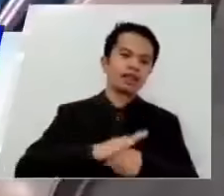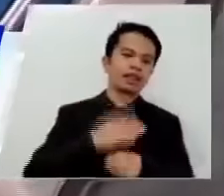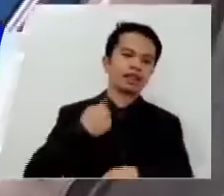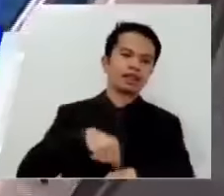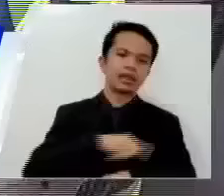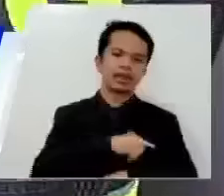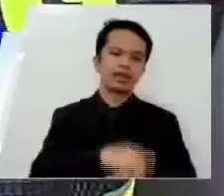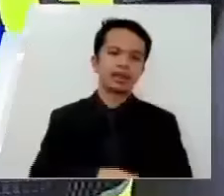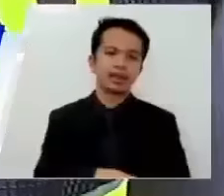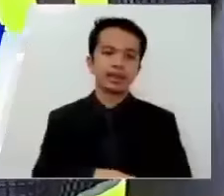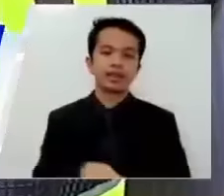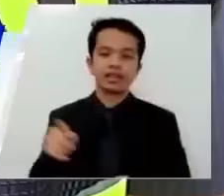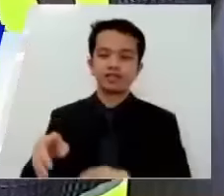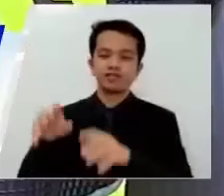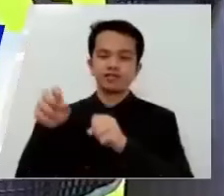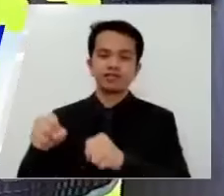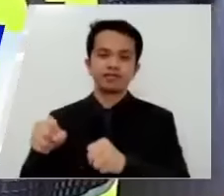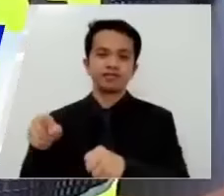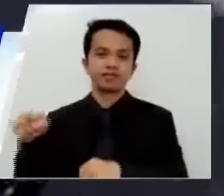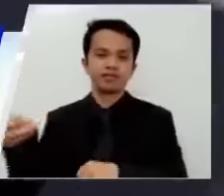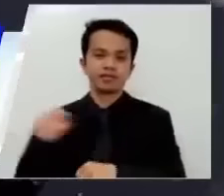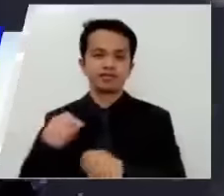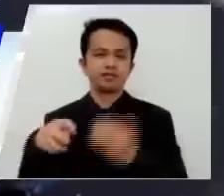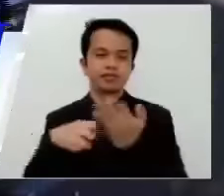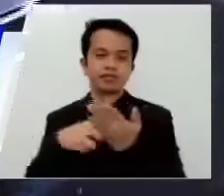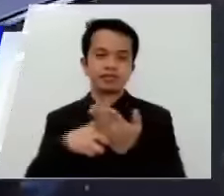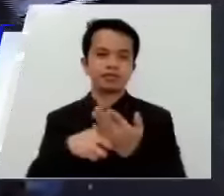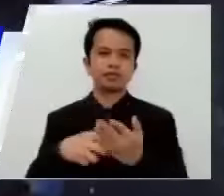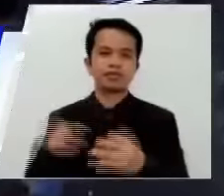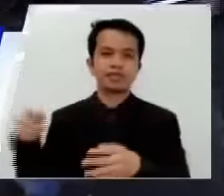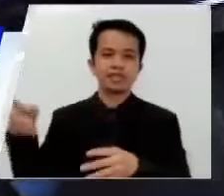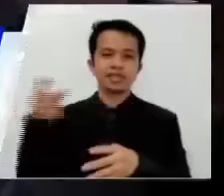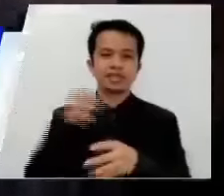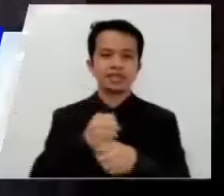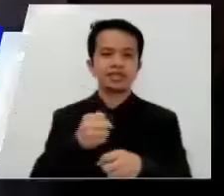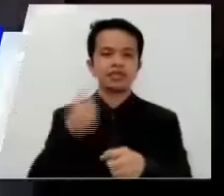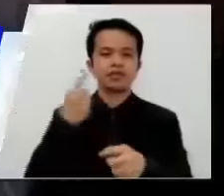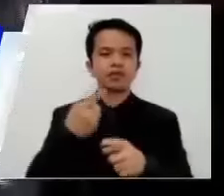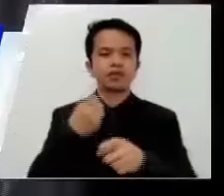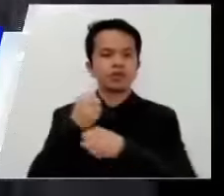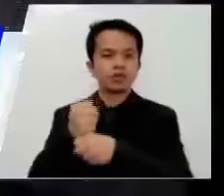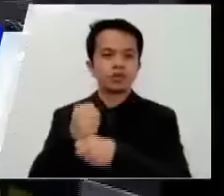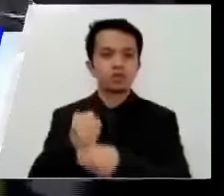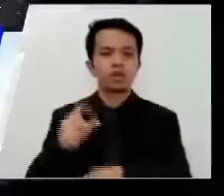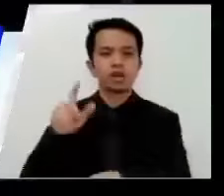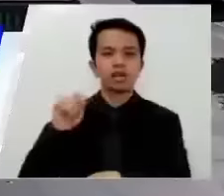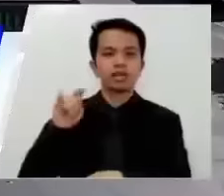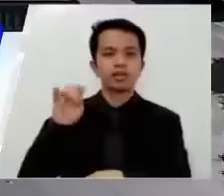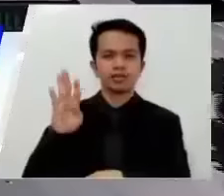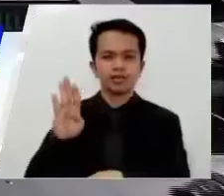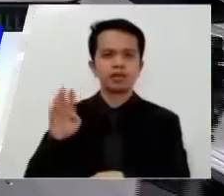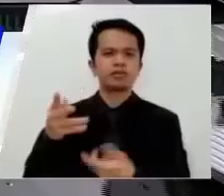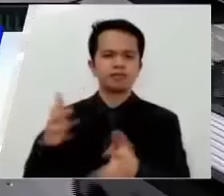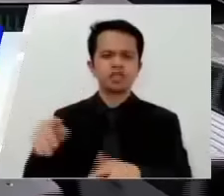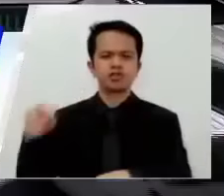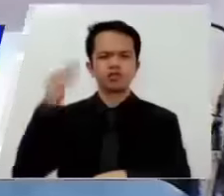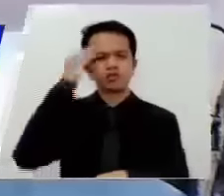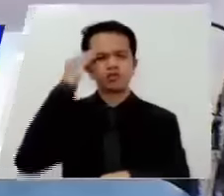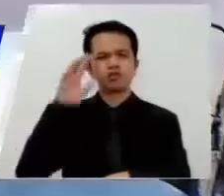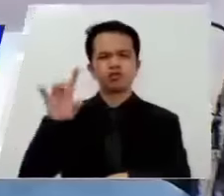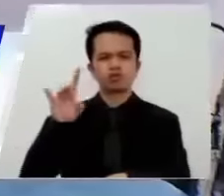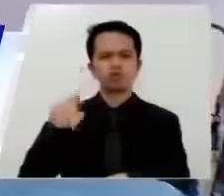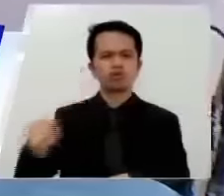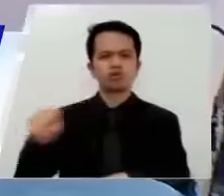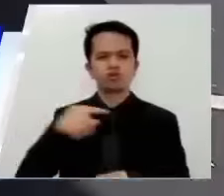In-impound din ang tatlong jeepney kolorum na sumali sa rally. Ayon pa sa LTFRB, kilala na rin daw nila ang 37 jeepney sumali.